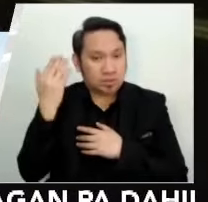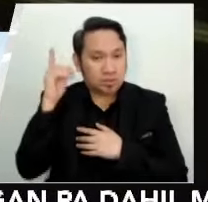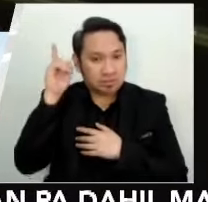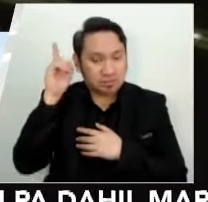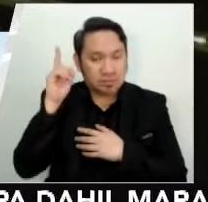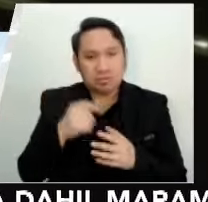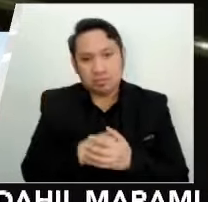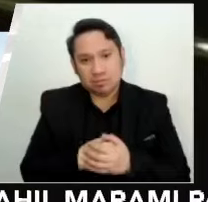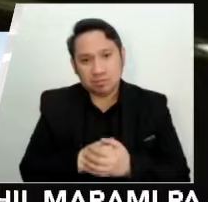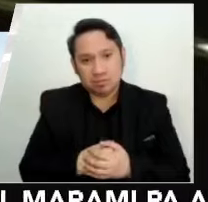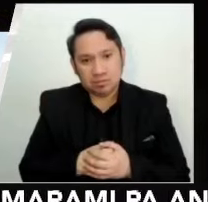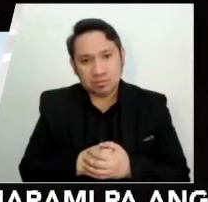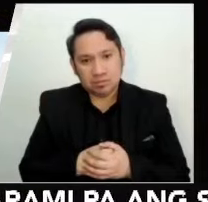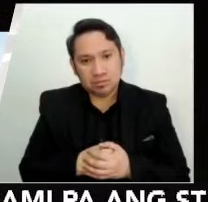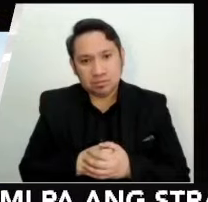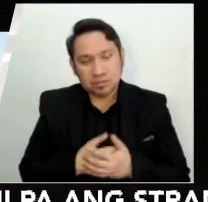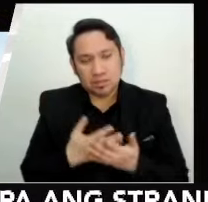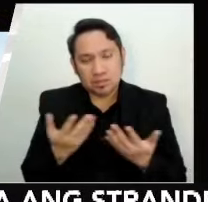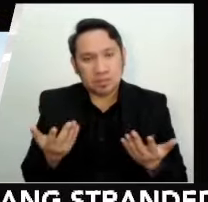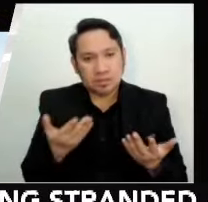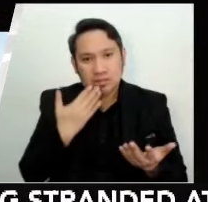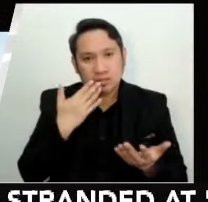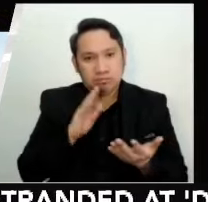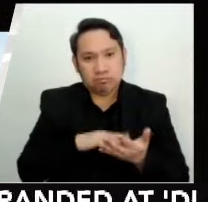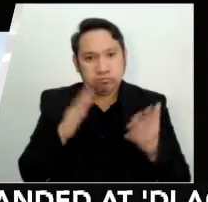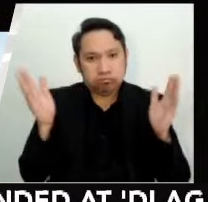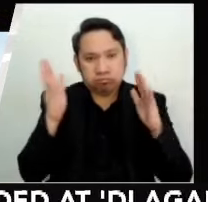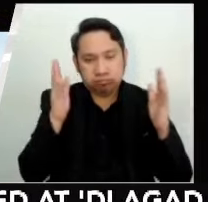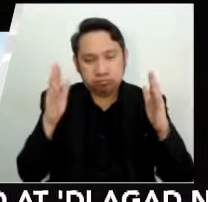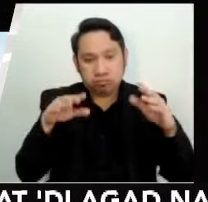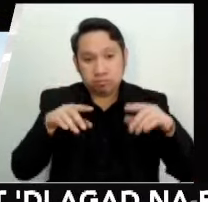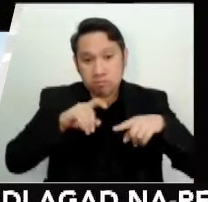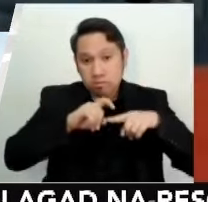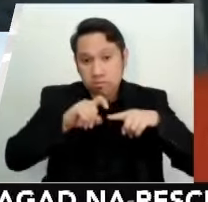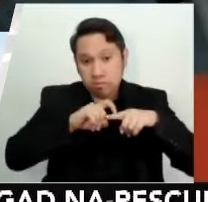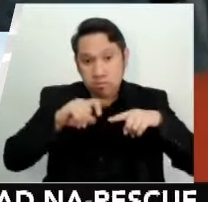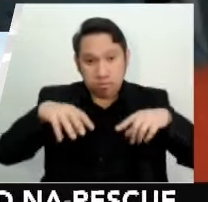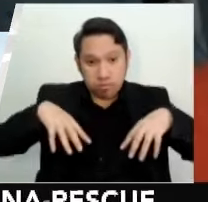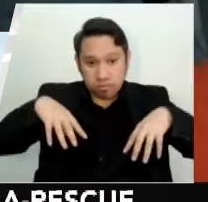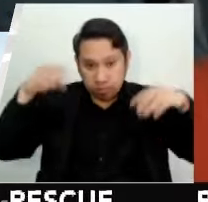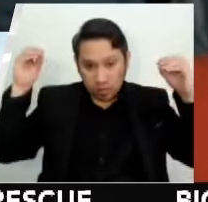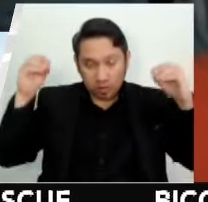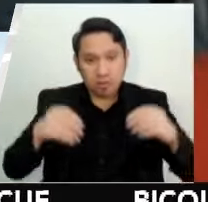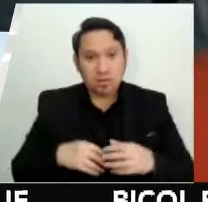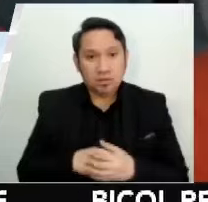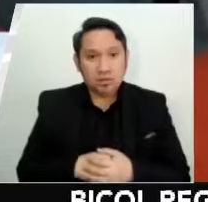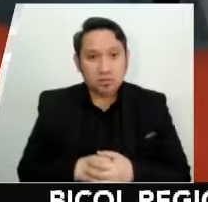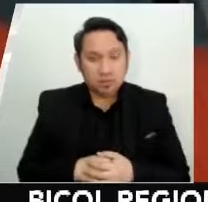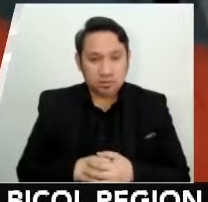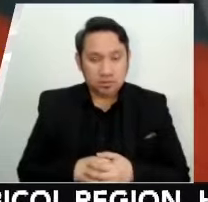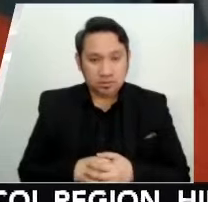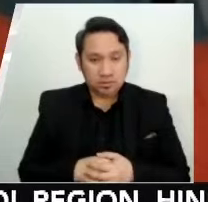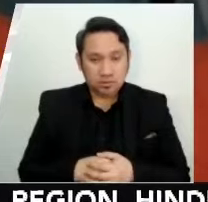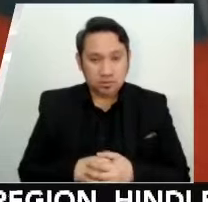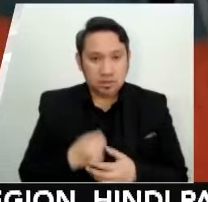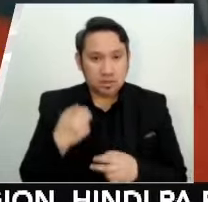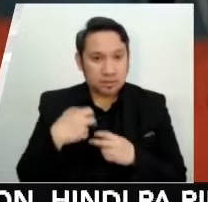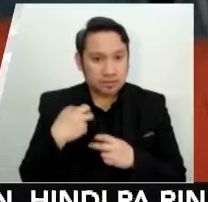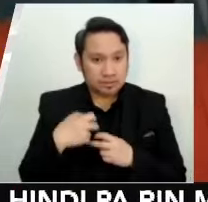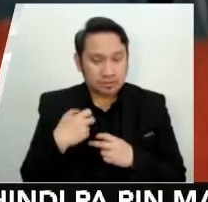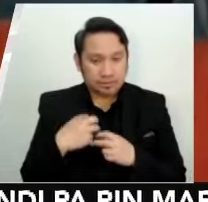Christine dahil sa sama ng panahon, nawala ng supply ng kuryente sa ilang lugar sa probinsya. Eh, mahirap po, ma'am. Mas lalo na kapag ano po,